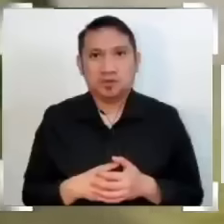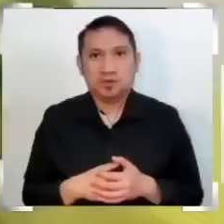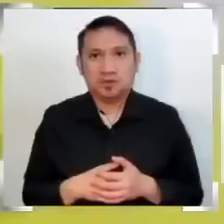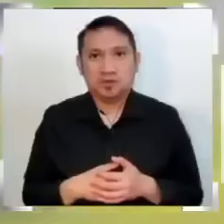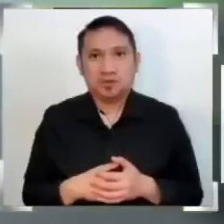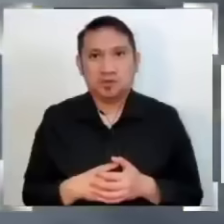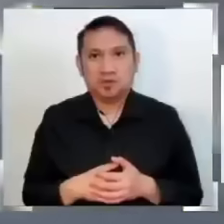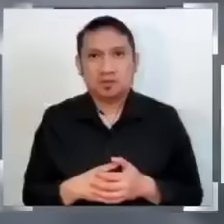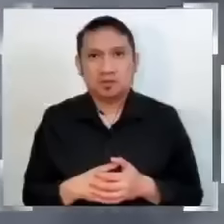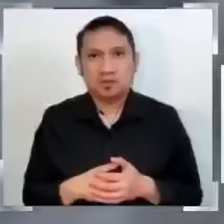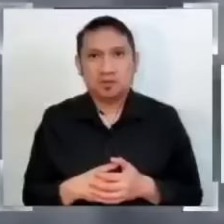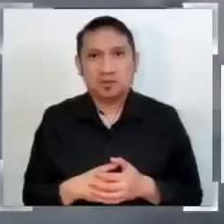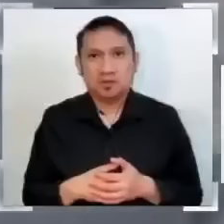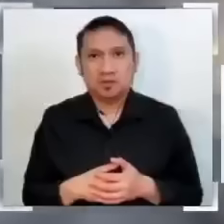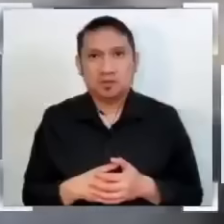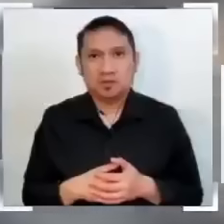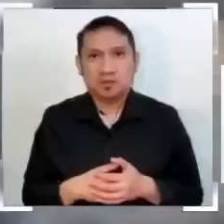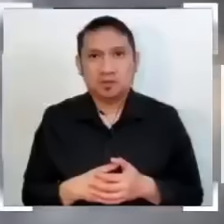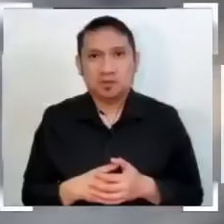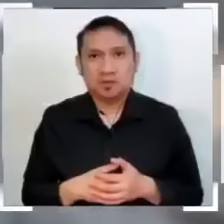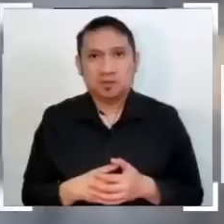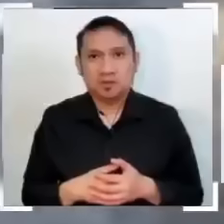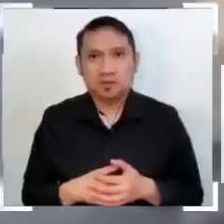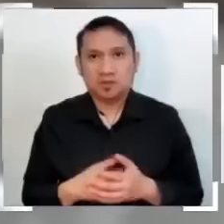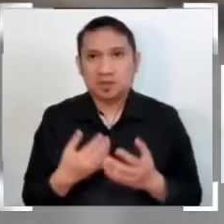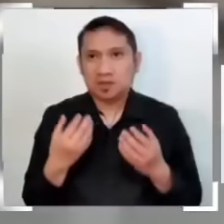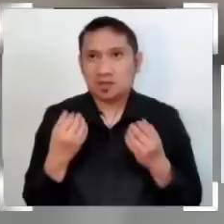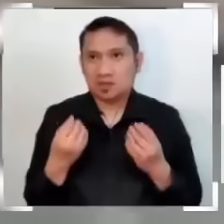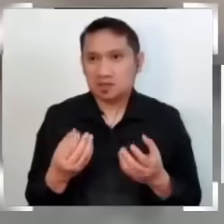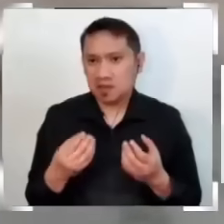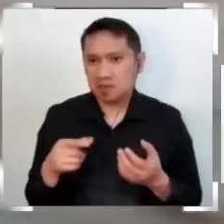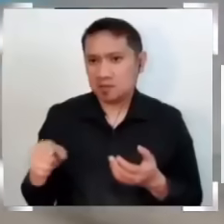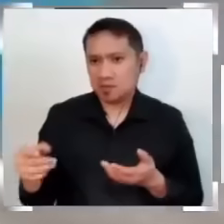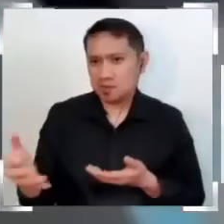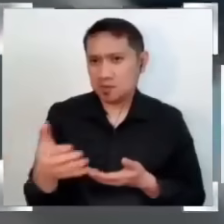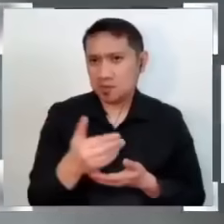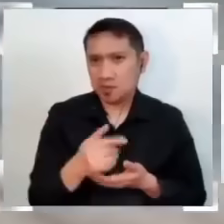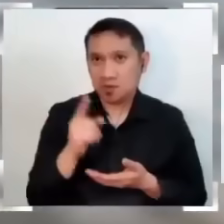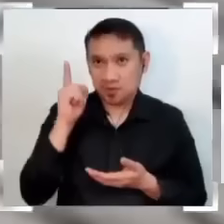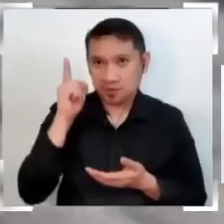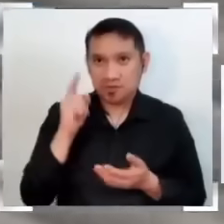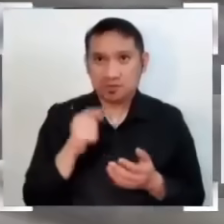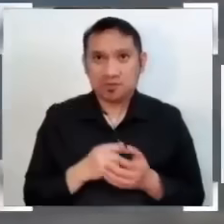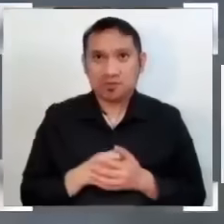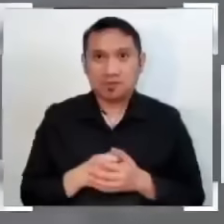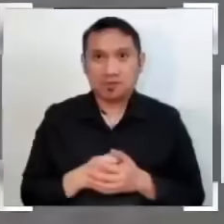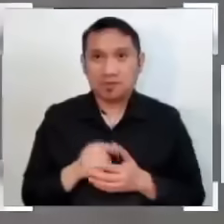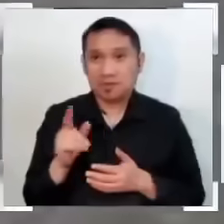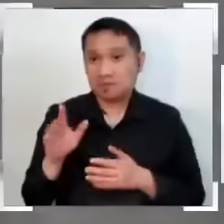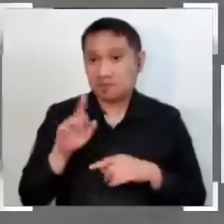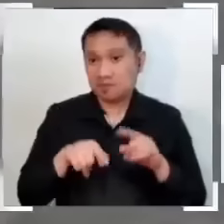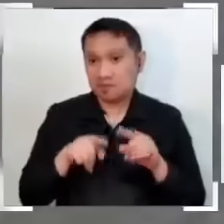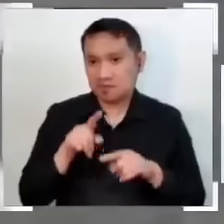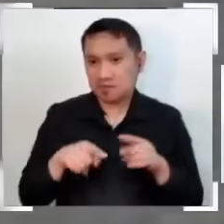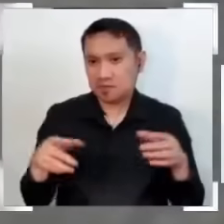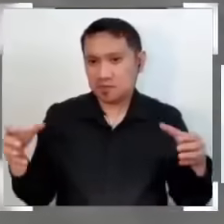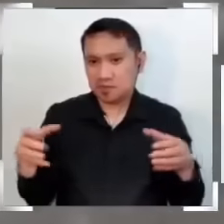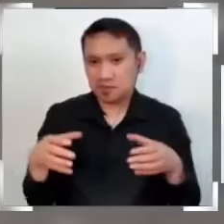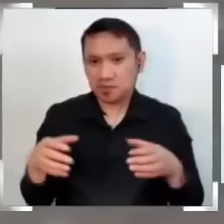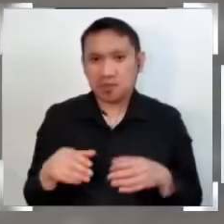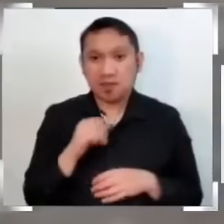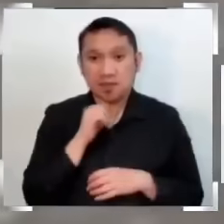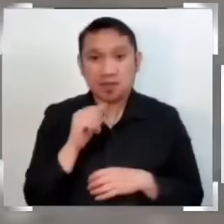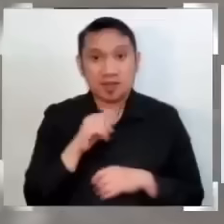Grabe! Masagana ang huli tuwing nangingisda si Ran Olivares at kanyang mga kasama. Pero hindi yan sa Pilipinas,